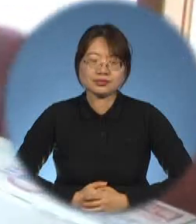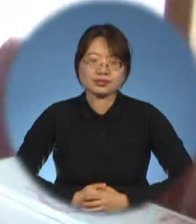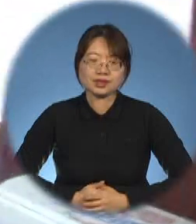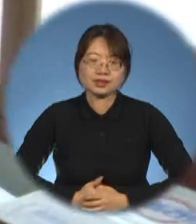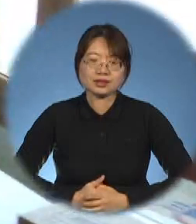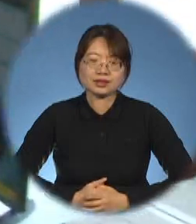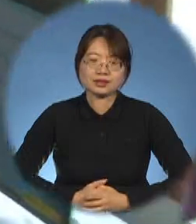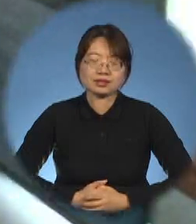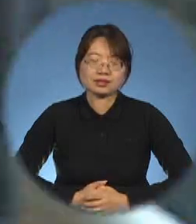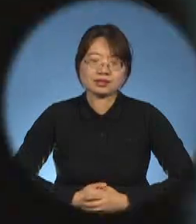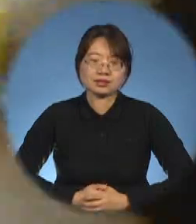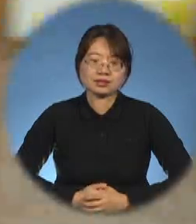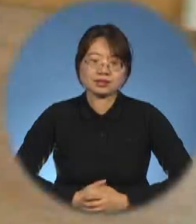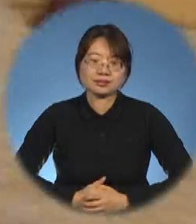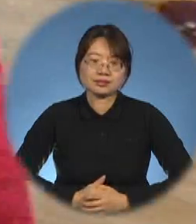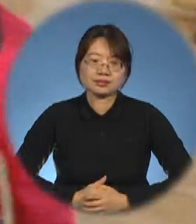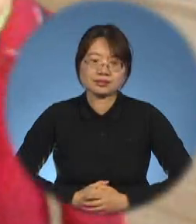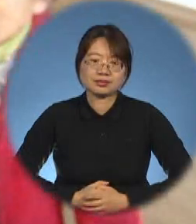오오오